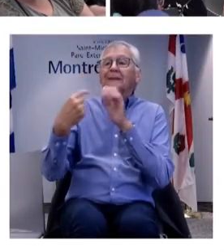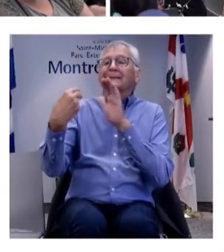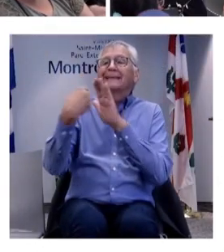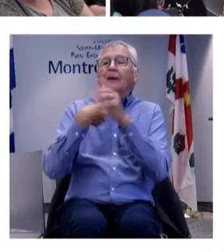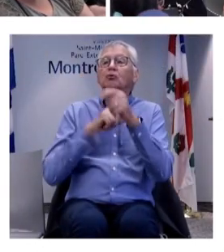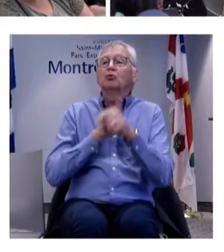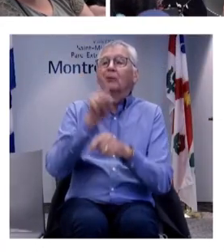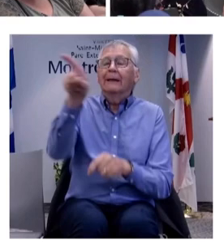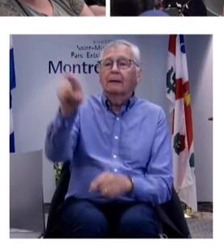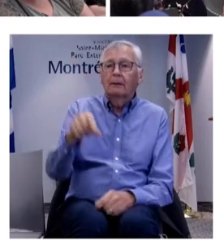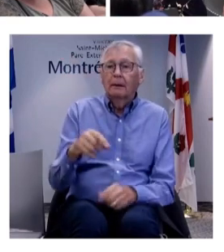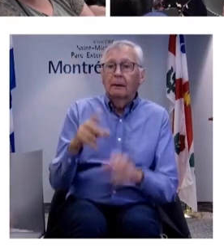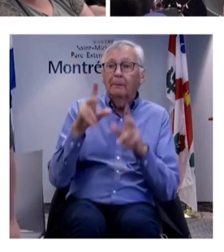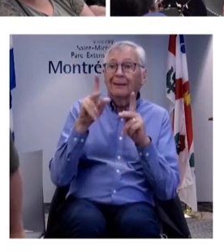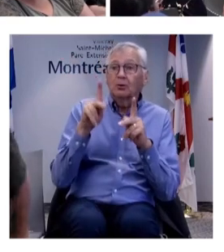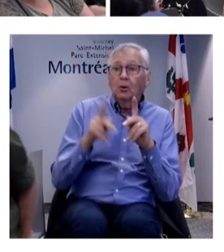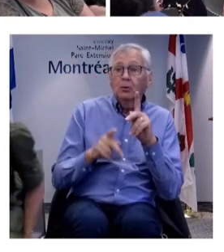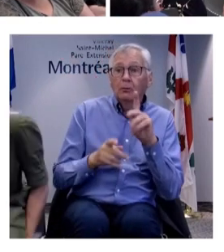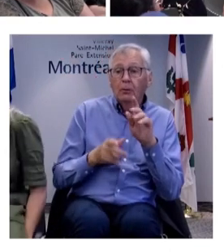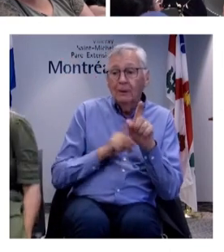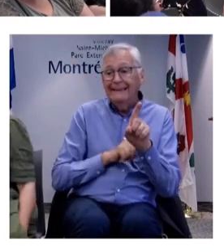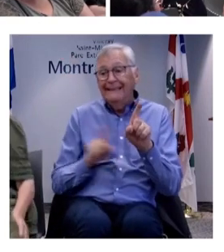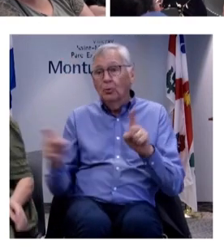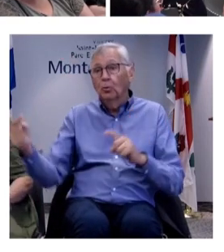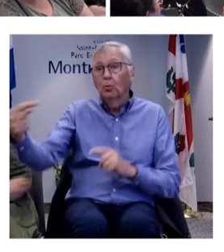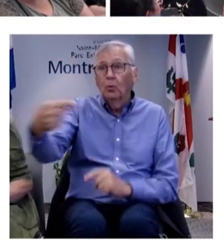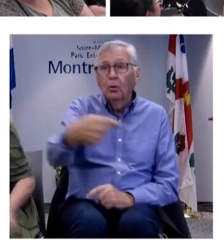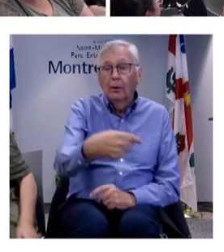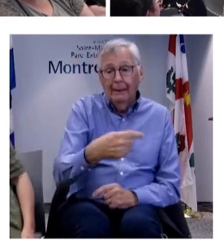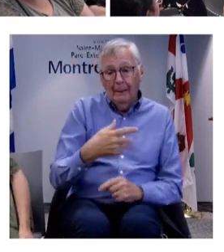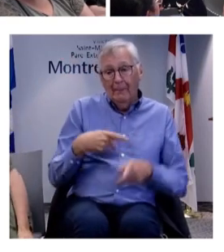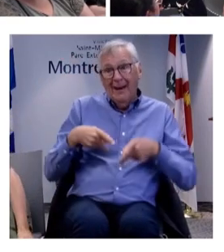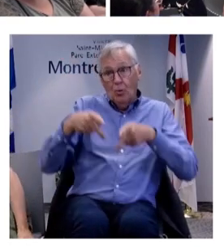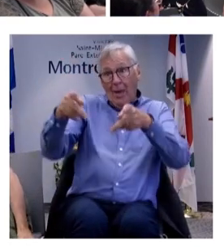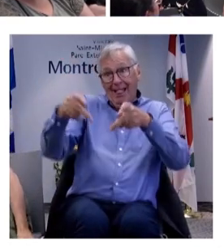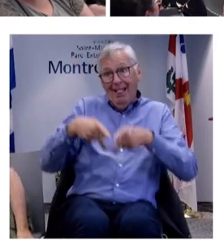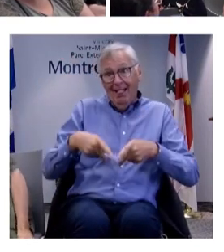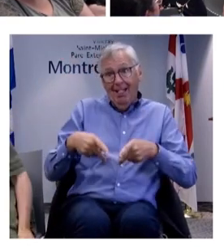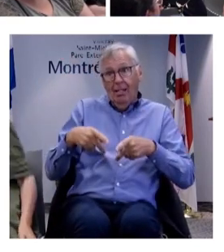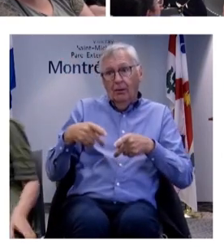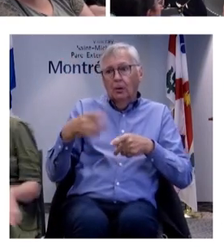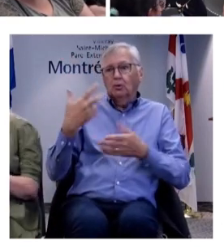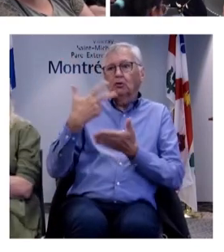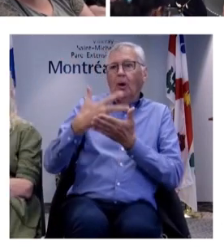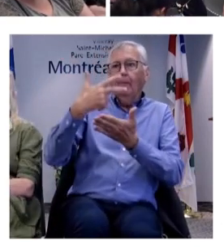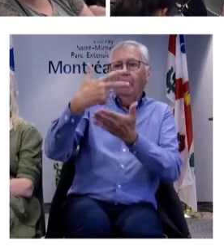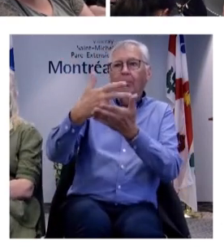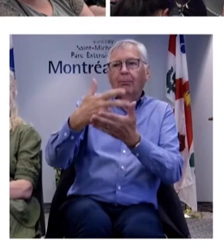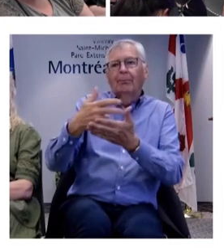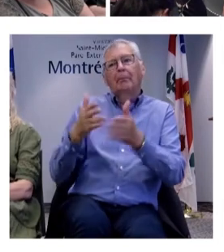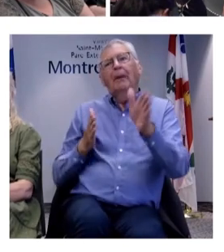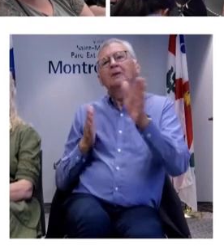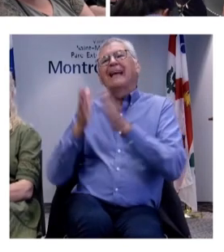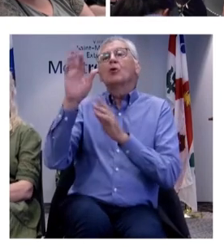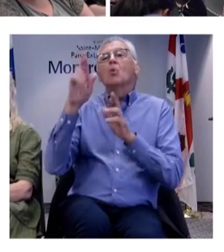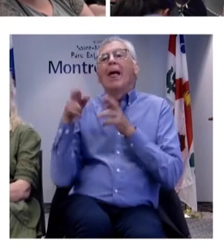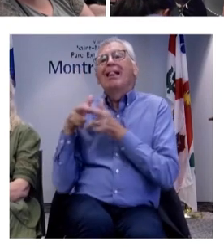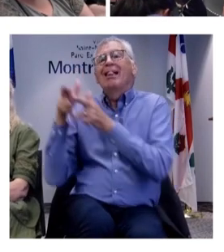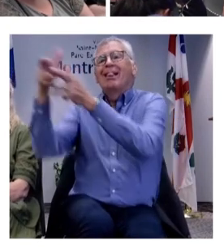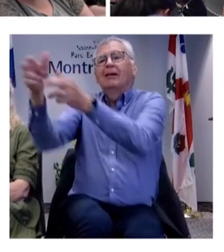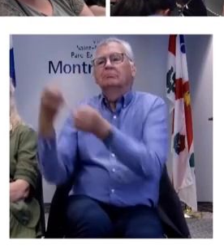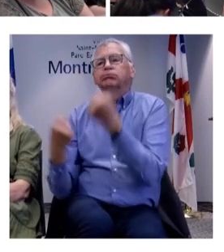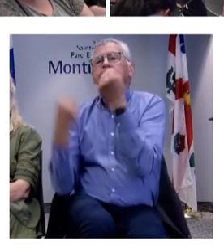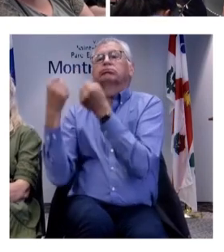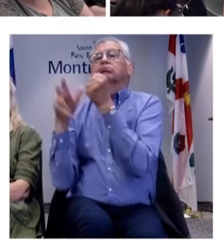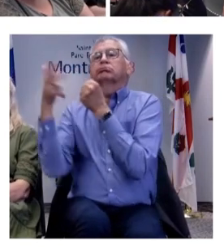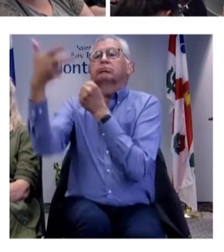les gens qui veulent se sauver des taux c'est toute la problématique de maruelle des gens veulent se sauver deux stops où ils veulent se sauver 200 mètres puis 200 m par